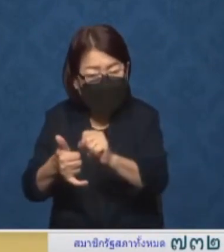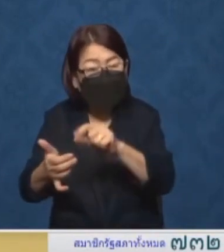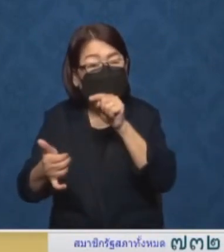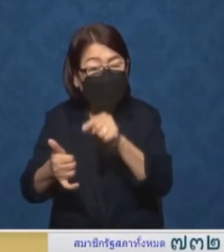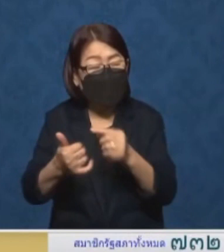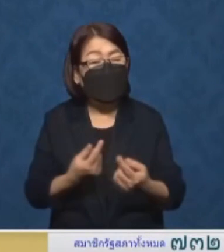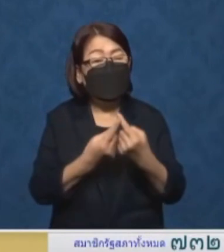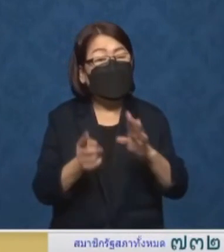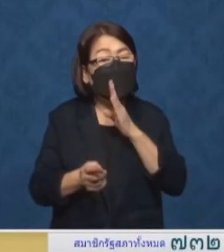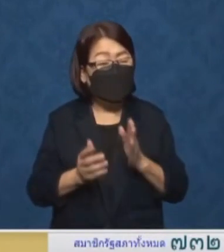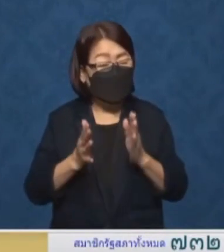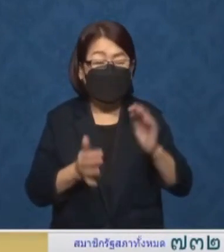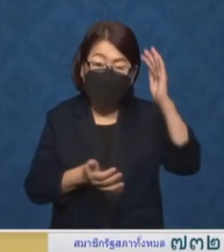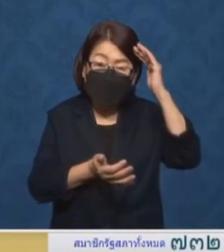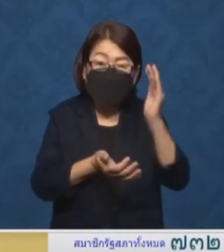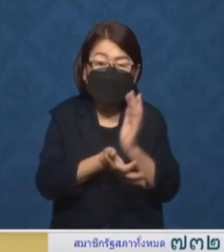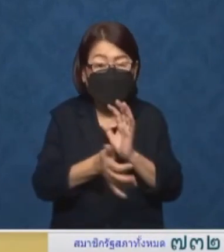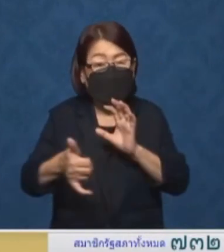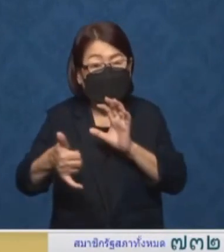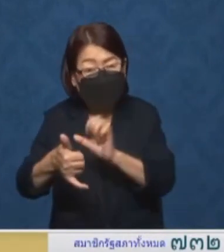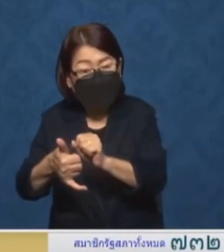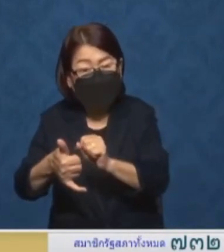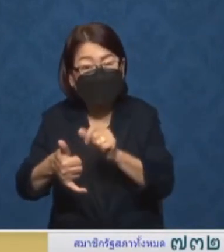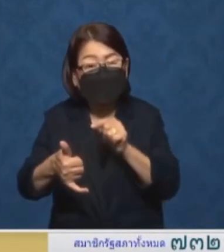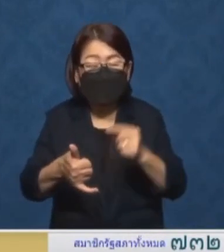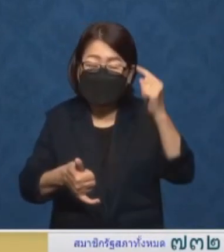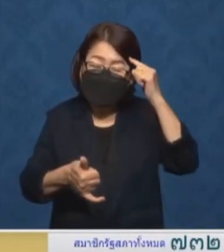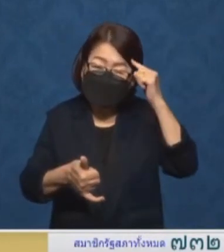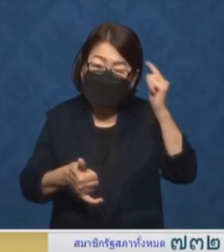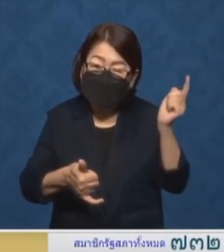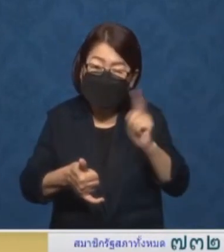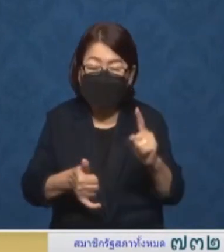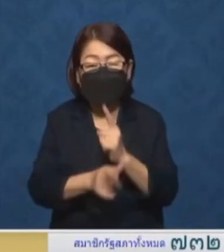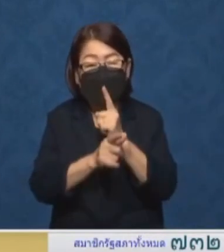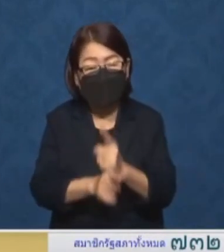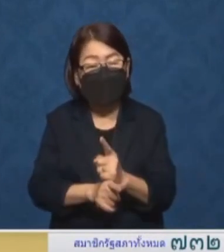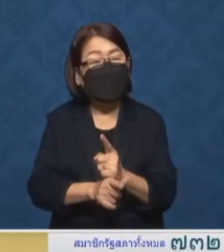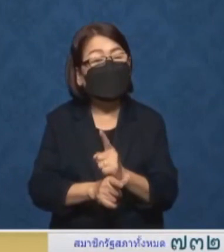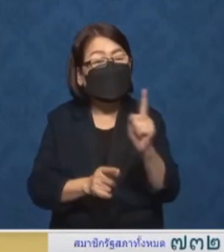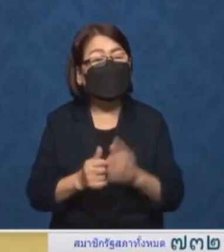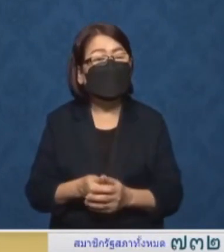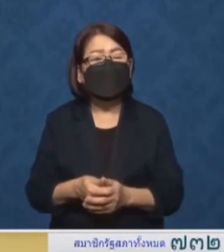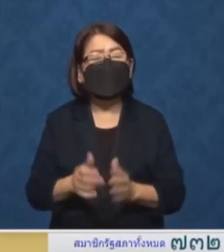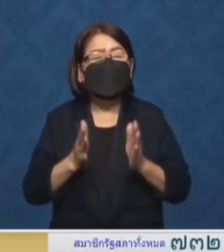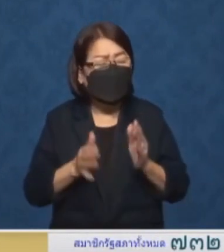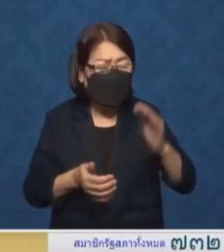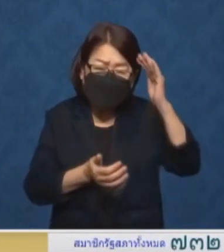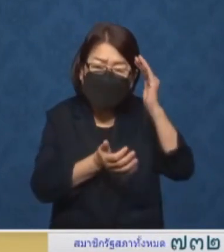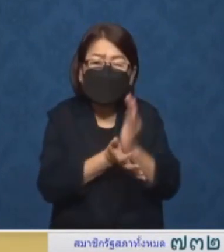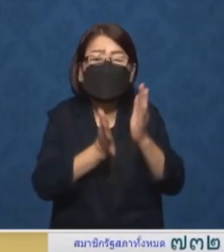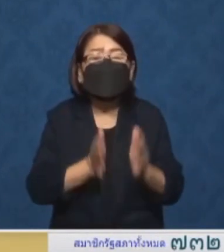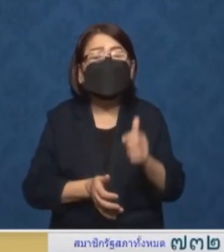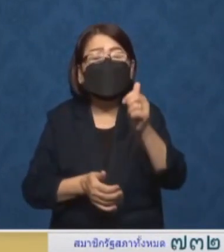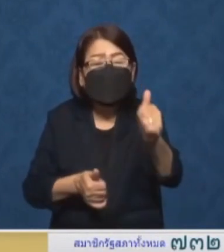ทำการจับกุมมีวิธีคิดหรืออยู่ในกระบวนการเป็นบุคคลเดียวพูดง่ายไม่อยากใส่ร้